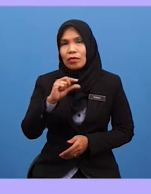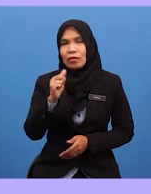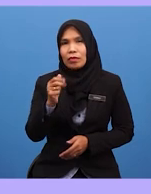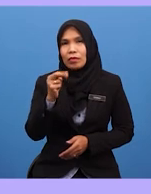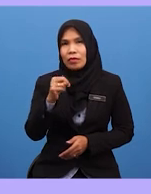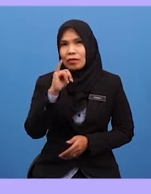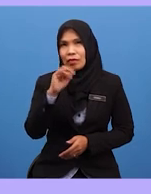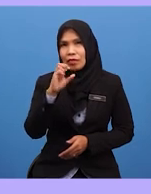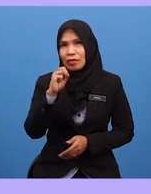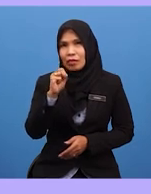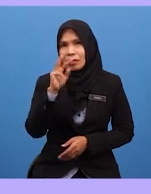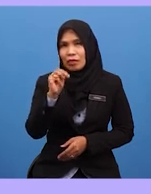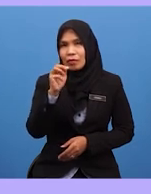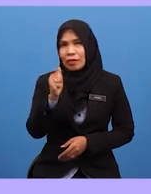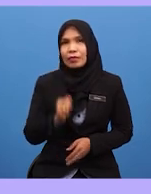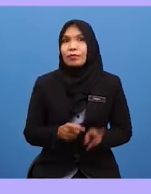Kedua,